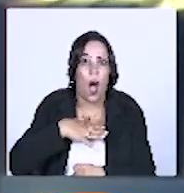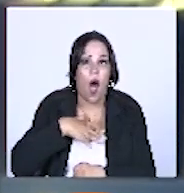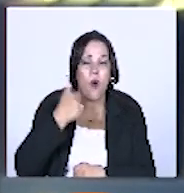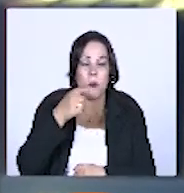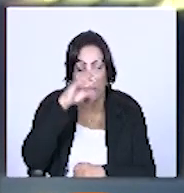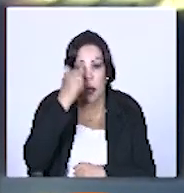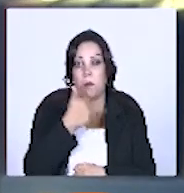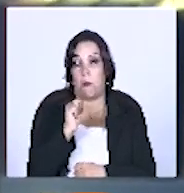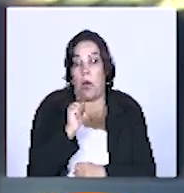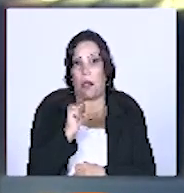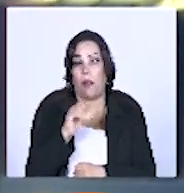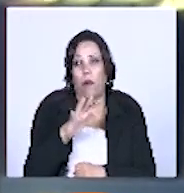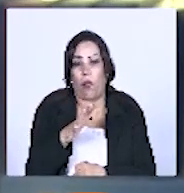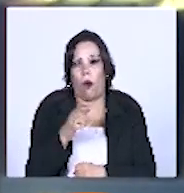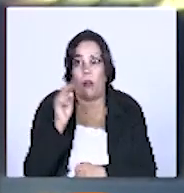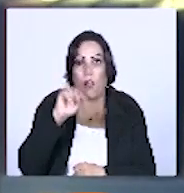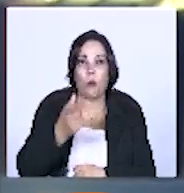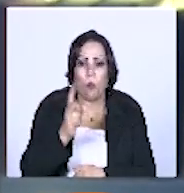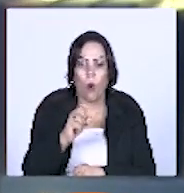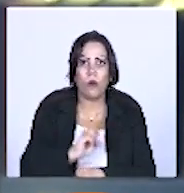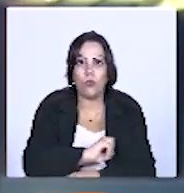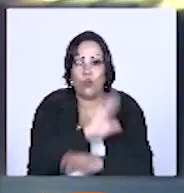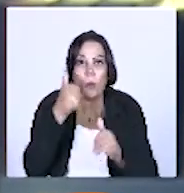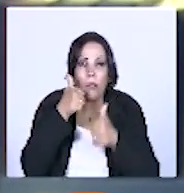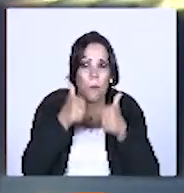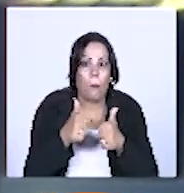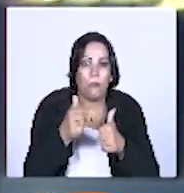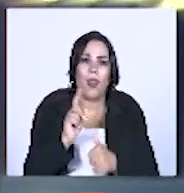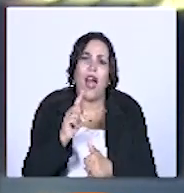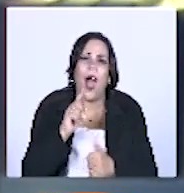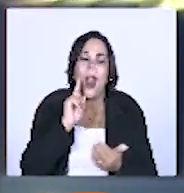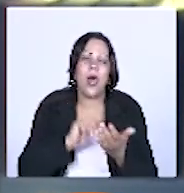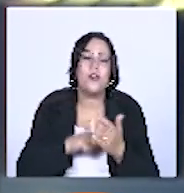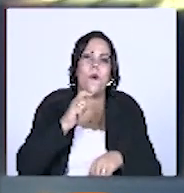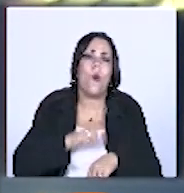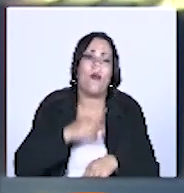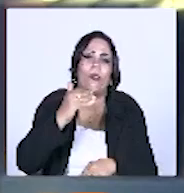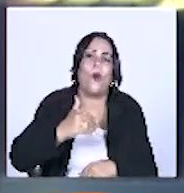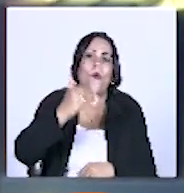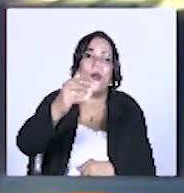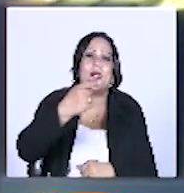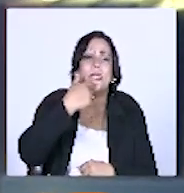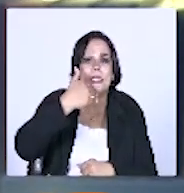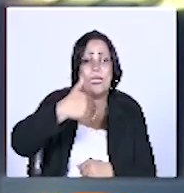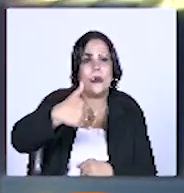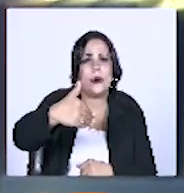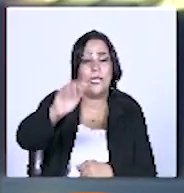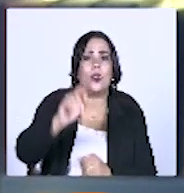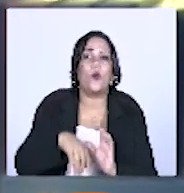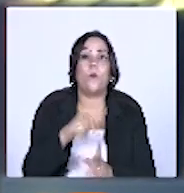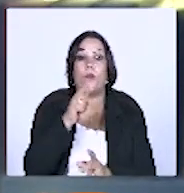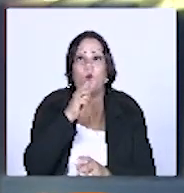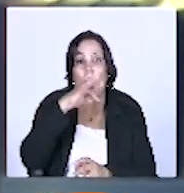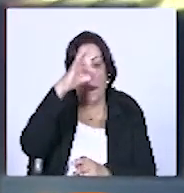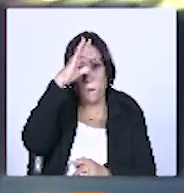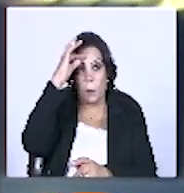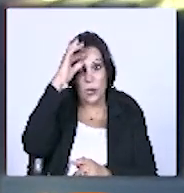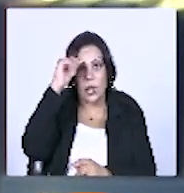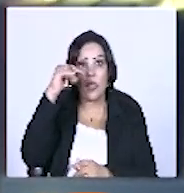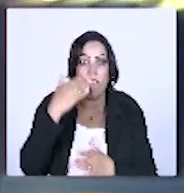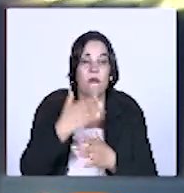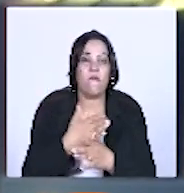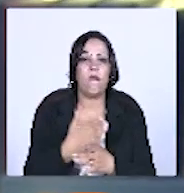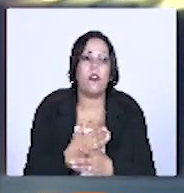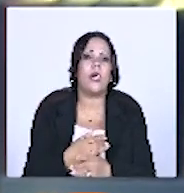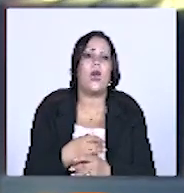عشيه وضحاها او بين يوم وليله ولكن بيتحقق على مدار سنوات وضرب مثال بالنمور